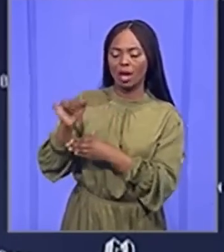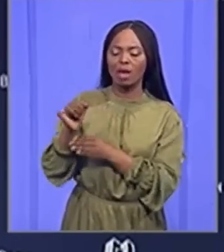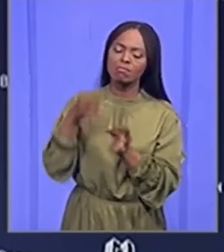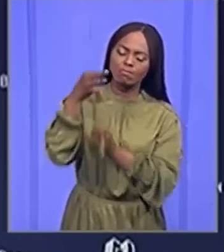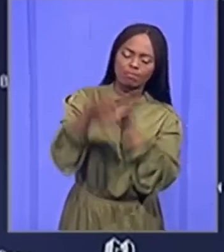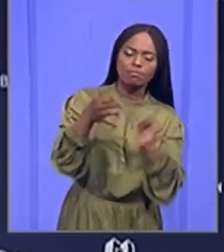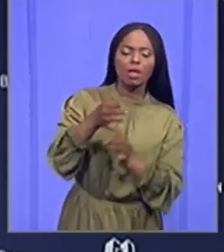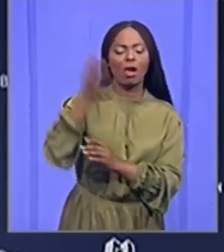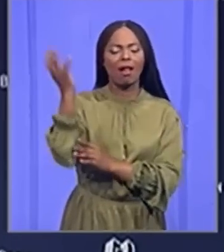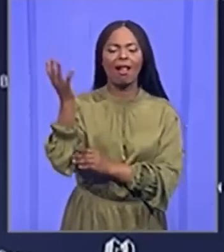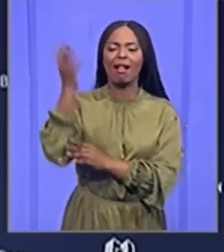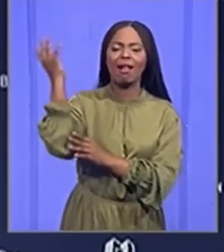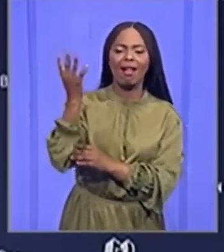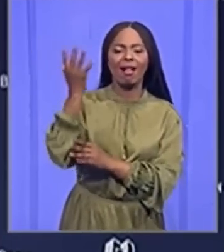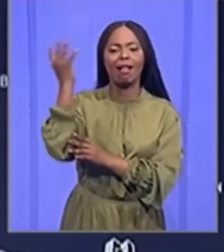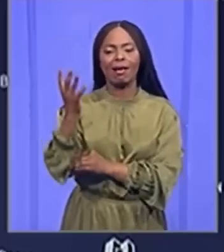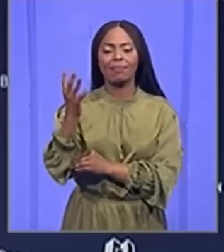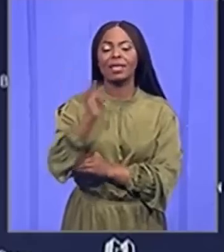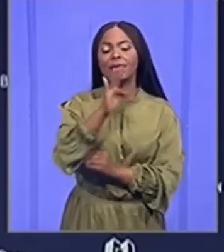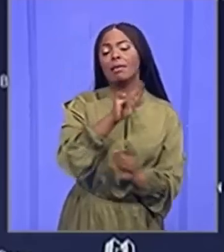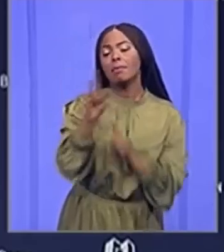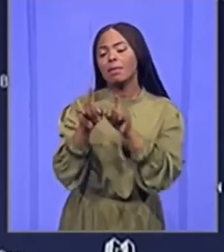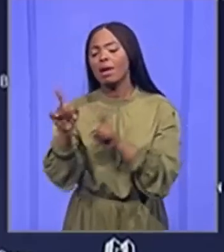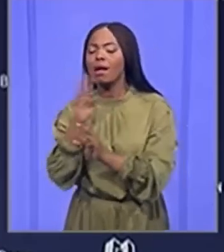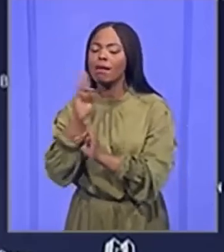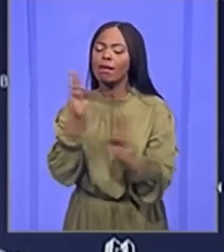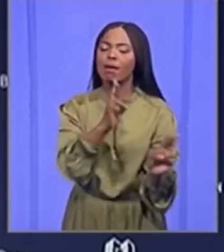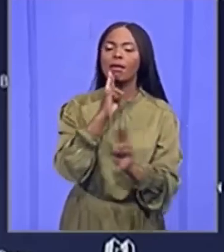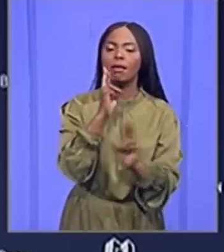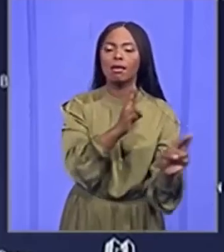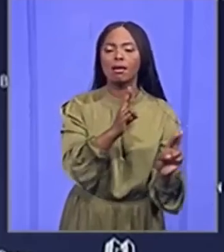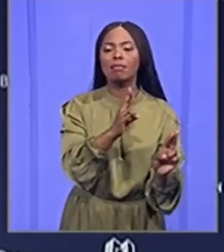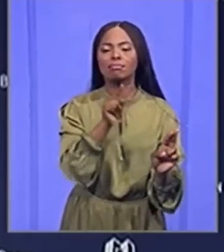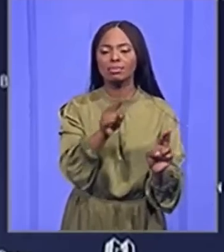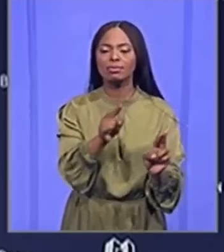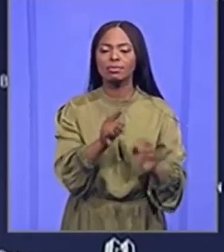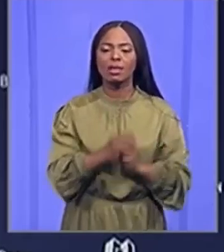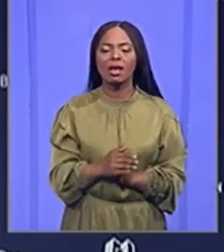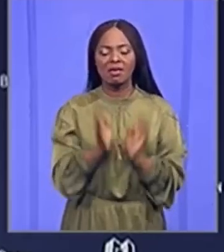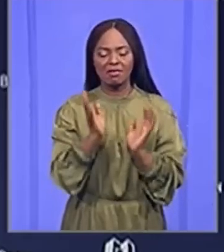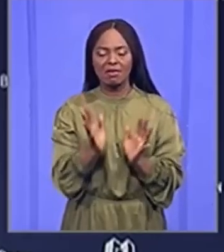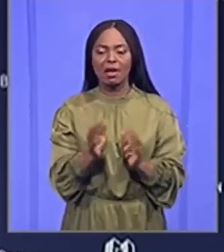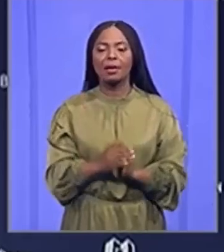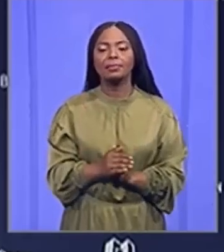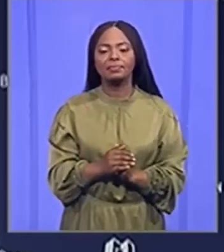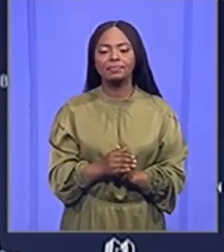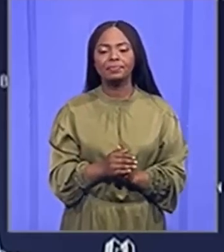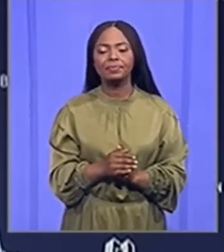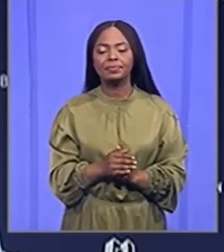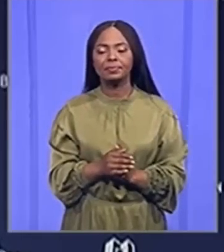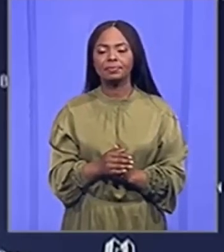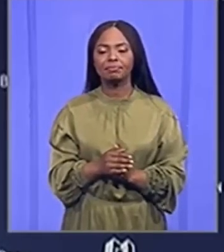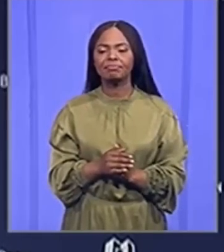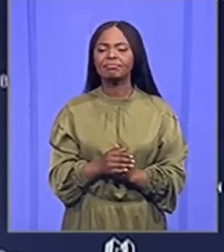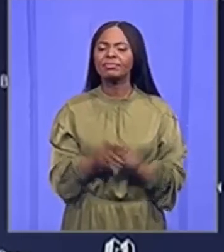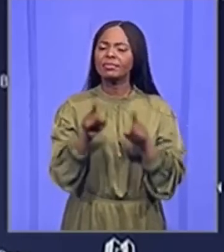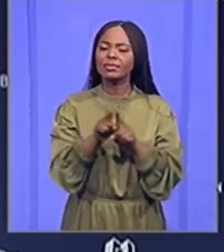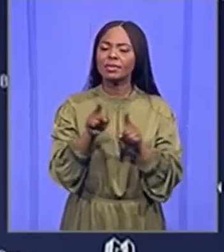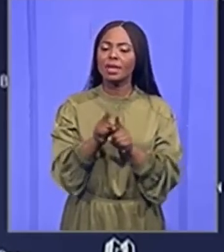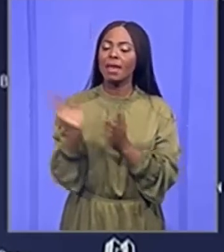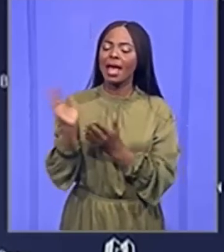setšhaba gomme ba araba dipotšišo ka moka tše le gore batho ba tlile ba di botšiša re